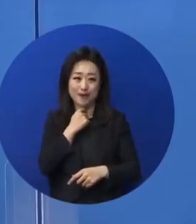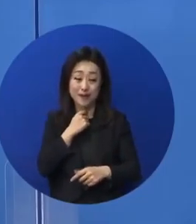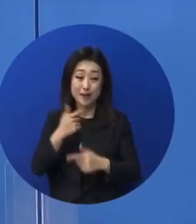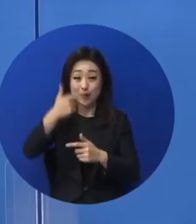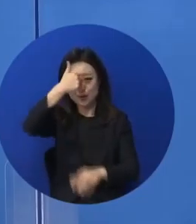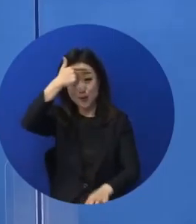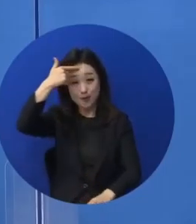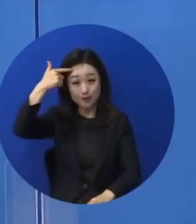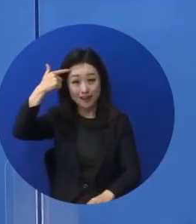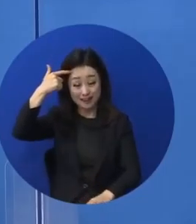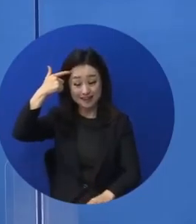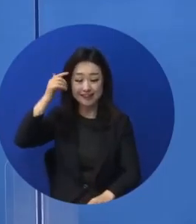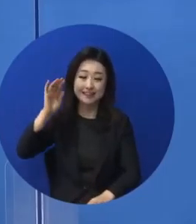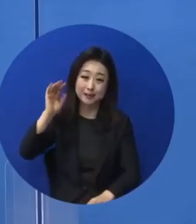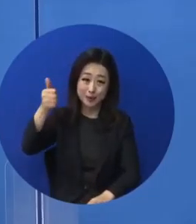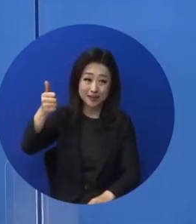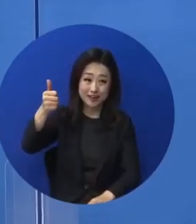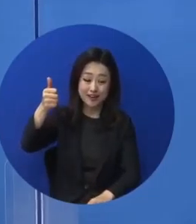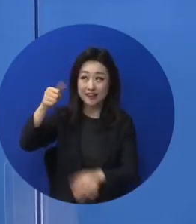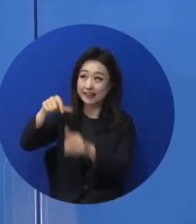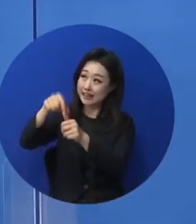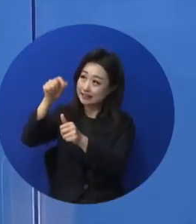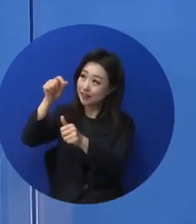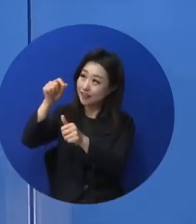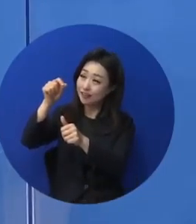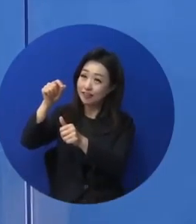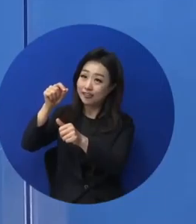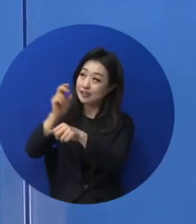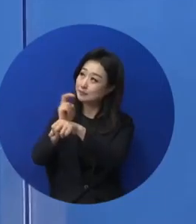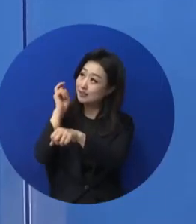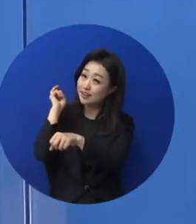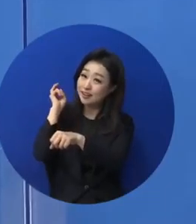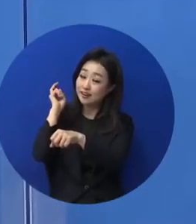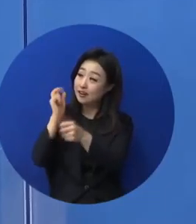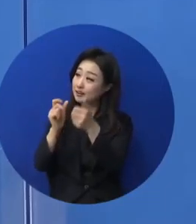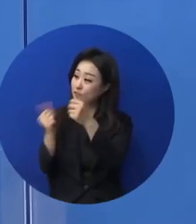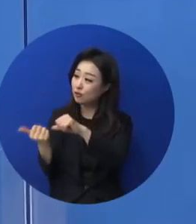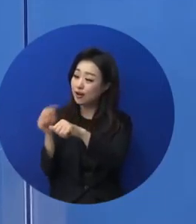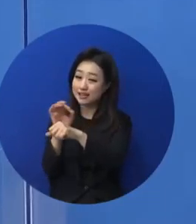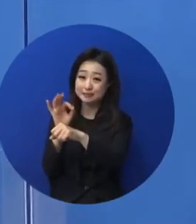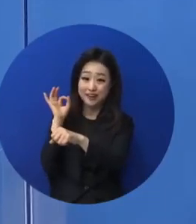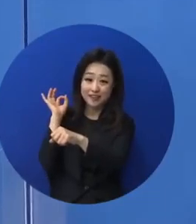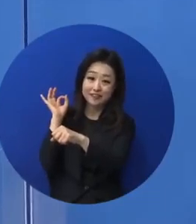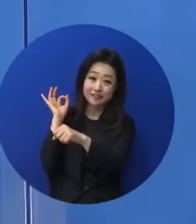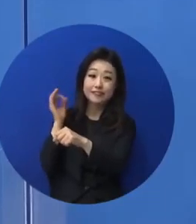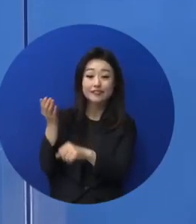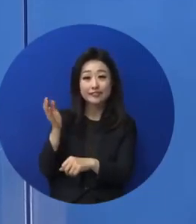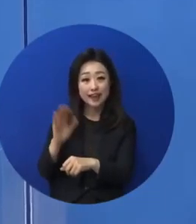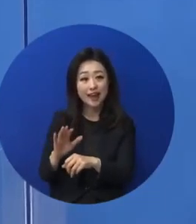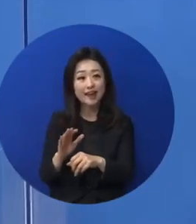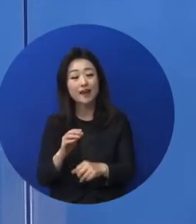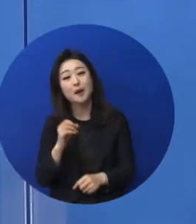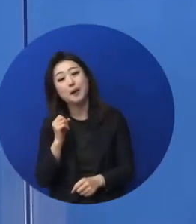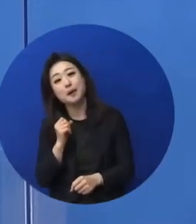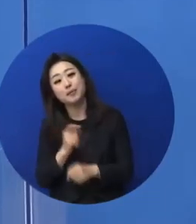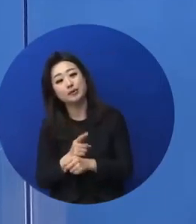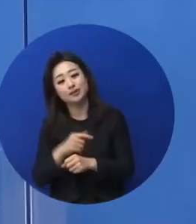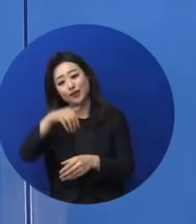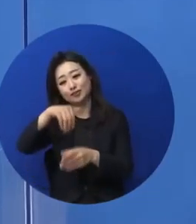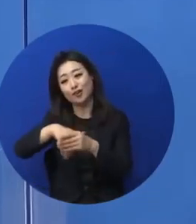대통령께서 대선에 당선된 지는 20년이 됐고요. 돌아가신 지는 10년이 됐는데 아직도 선거 때가 되면